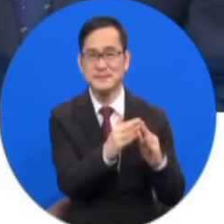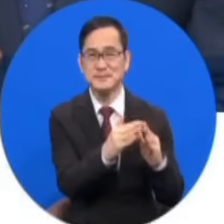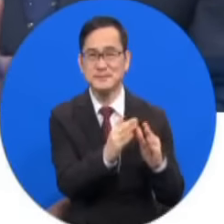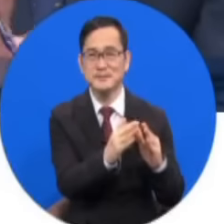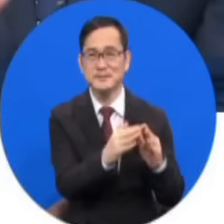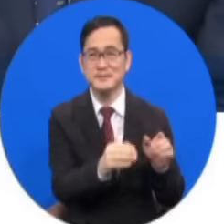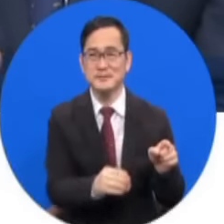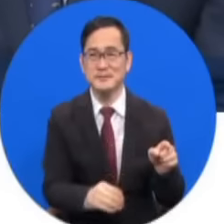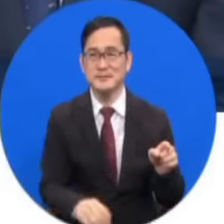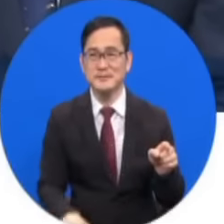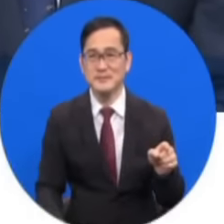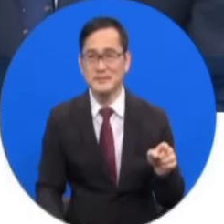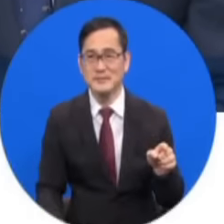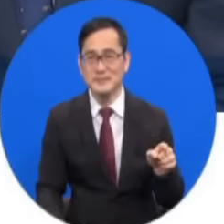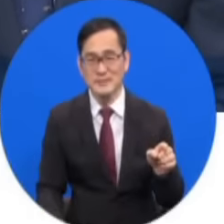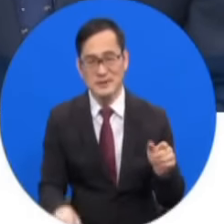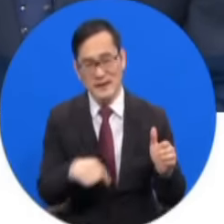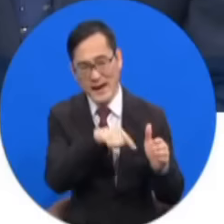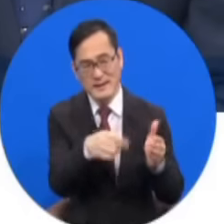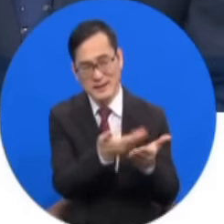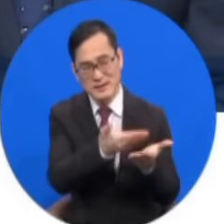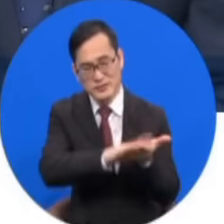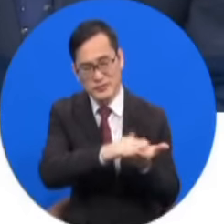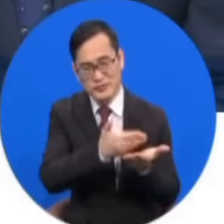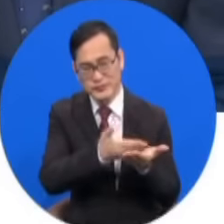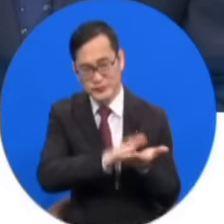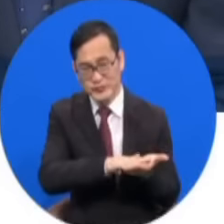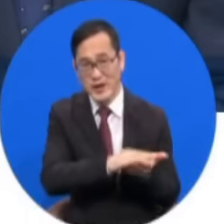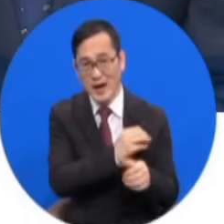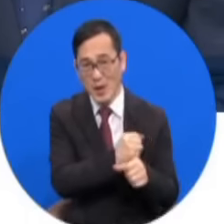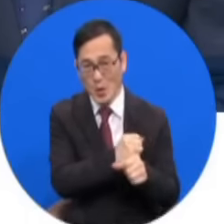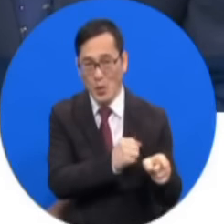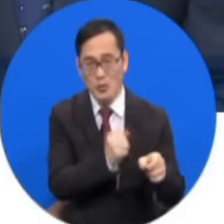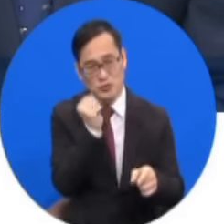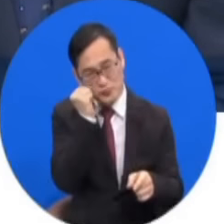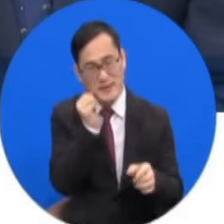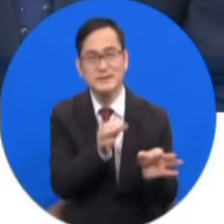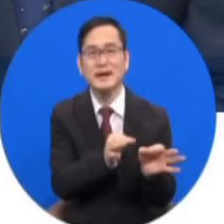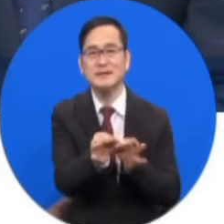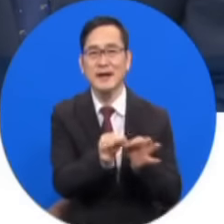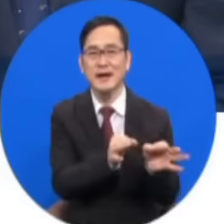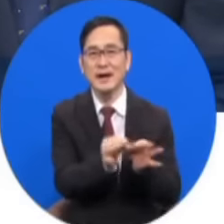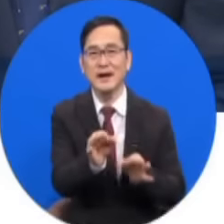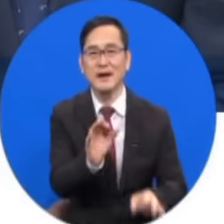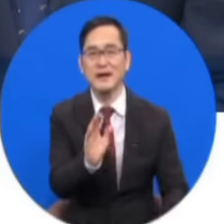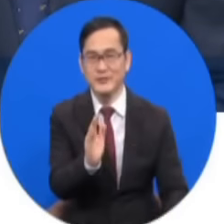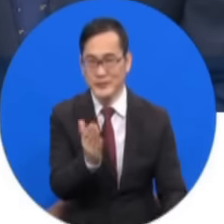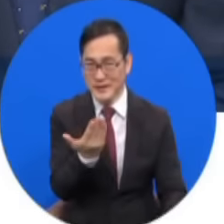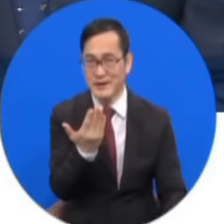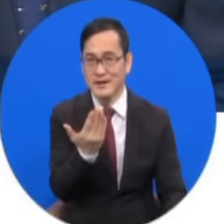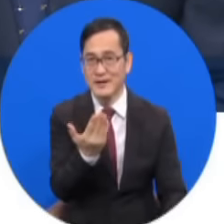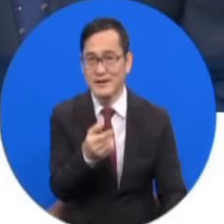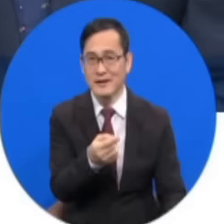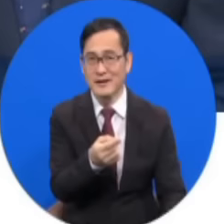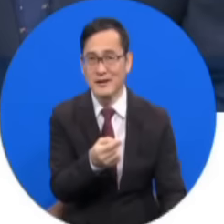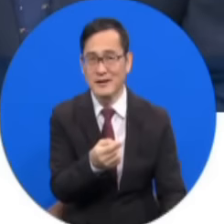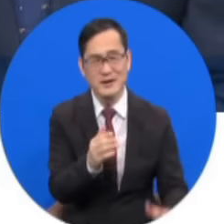그거를 아내를 일부 개조를 해서 공유 숙박업으로 등록을 해서 그 전 소유자 때부터 해오지 않았는가